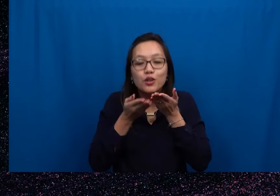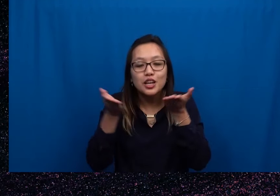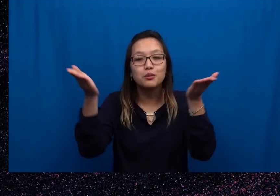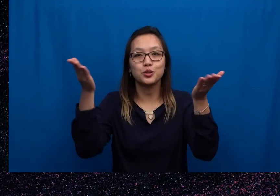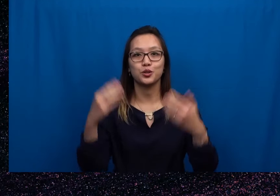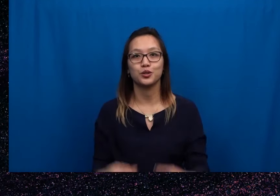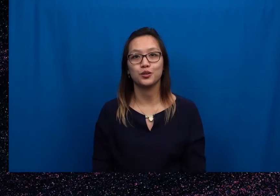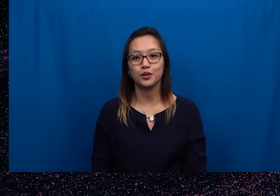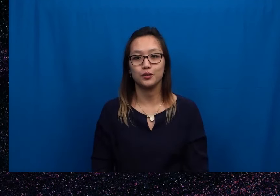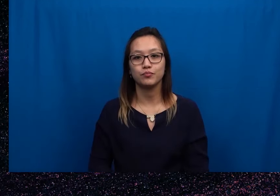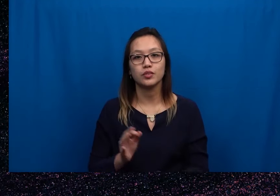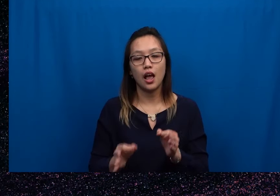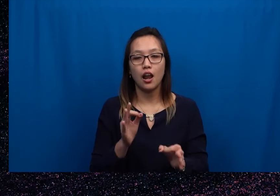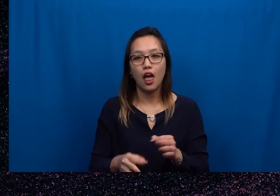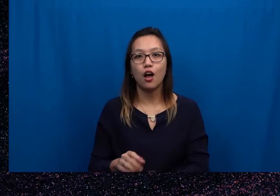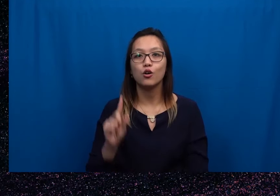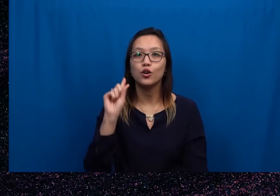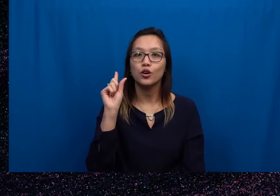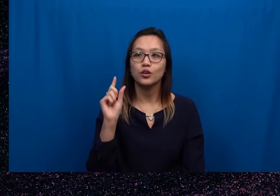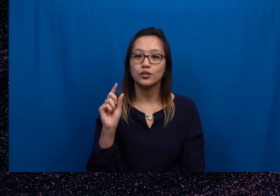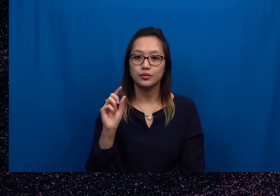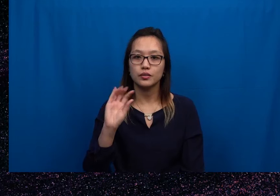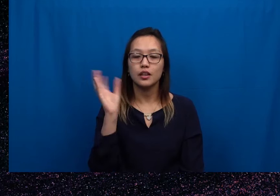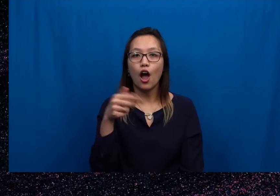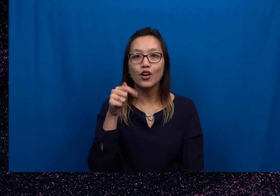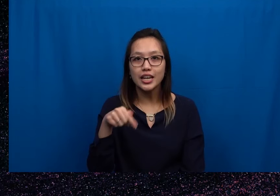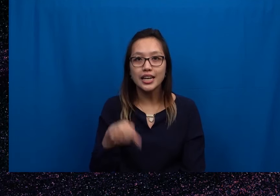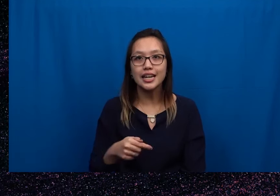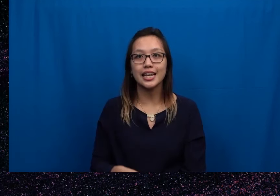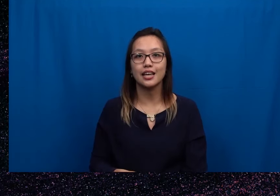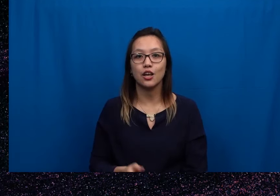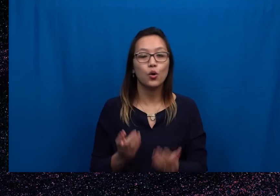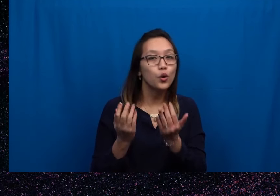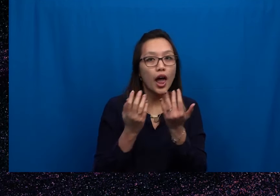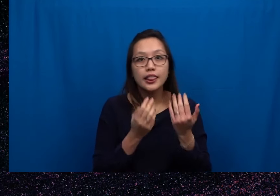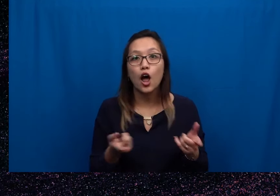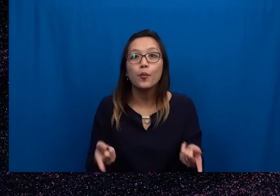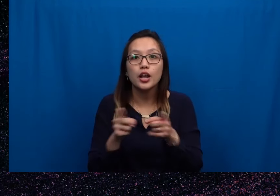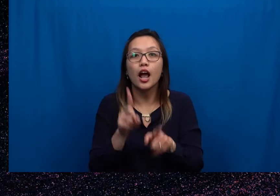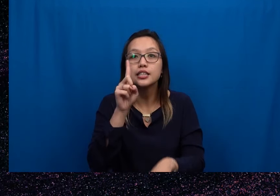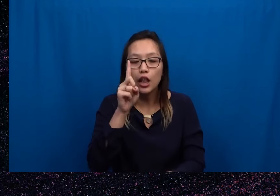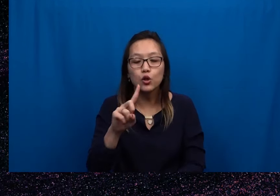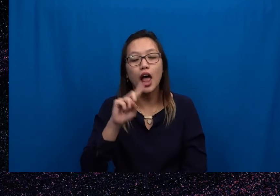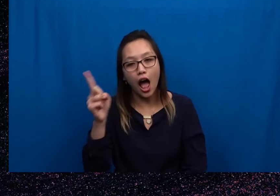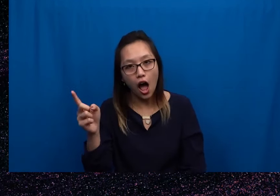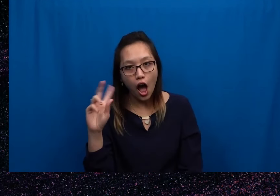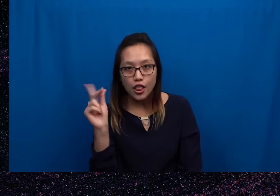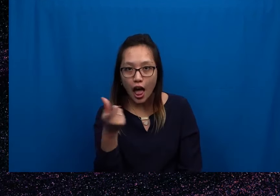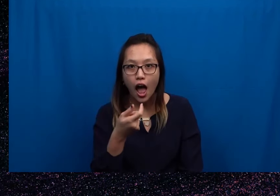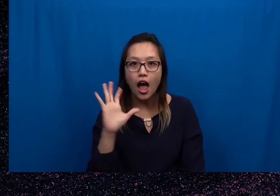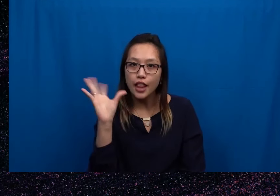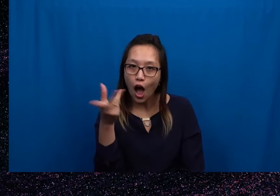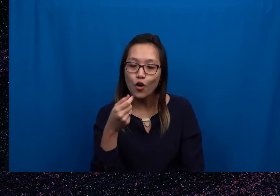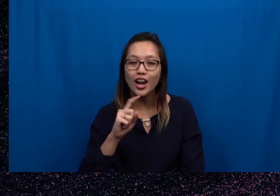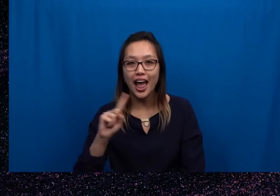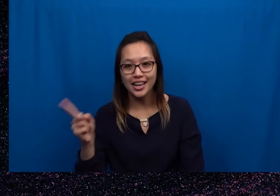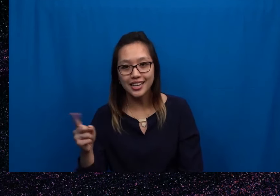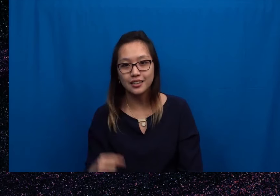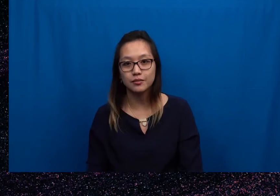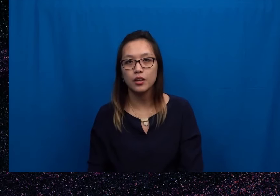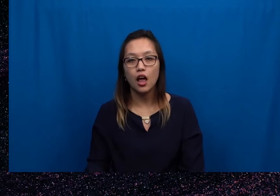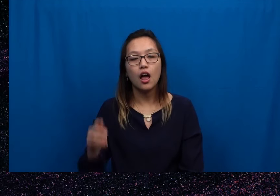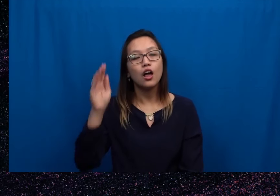di bulan ini, tahun ini, usia pernikahan kami bertambah 1 tahun lagi. Dan kami mau Tuhan memberkati pernikahan-pernikahan